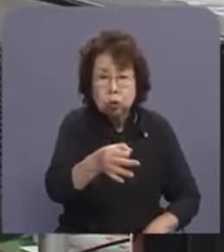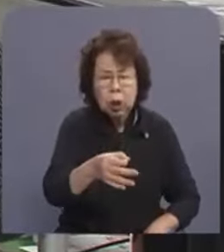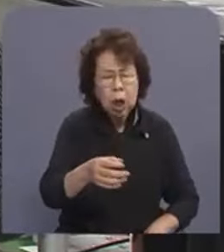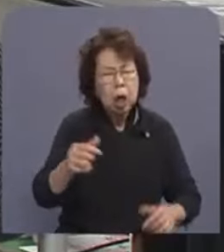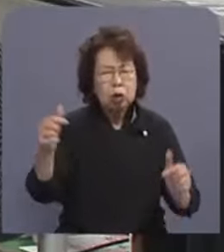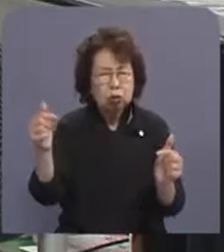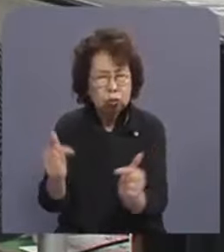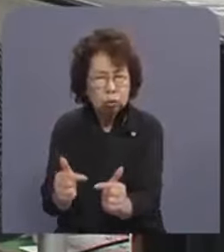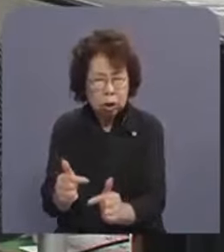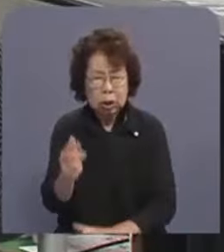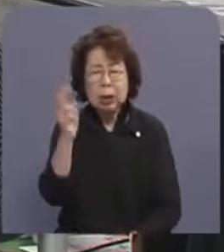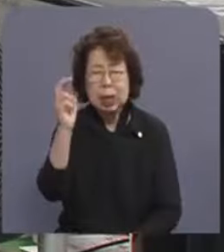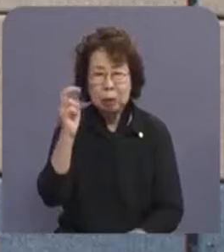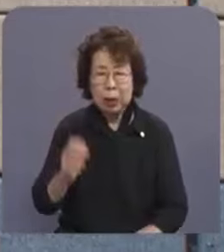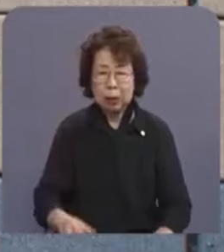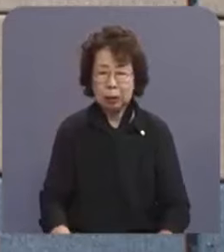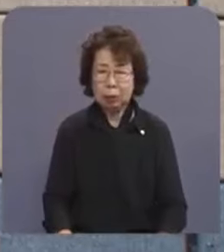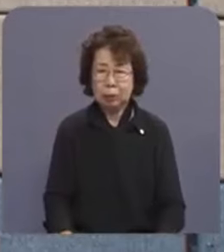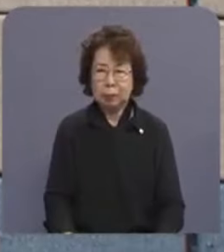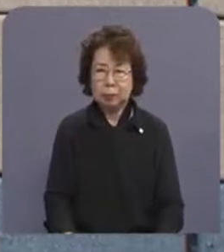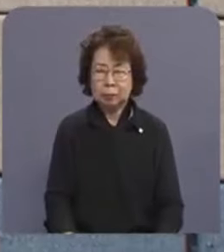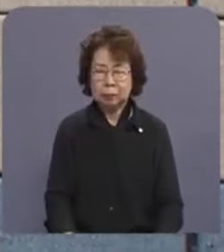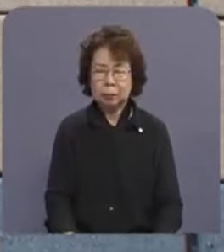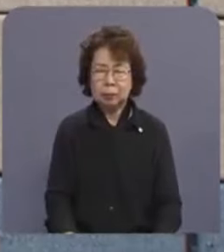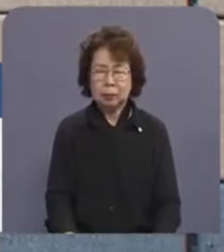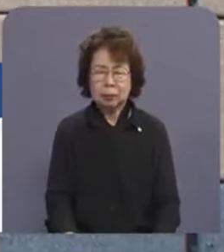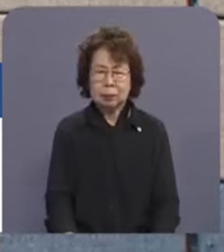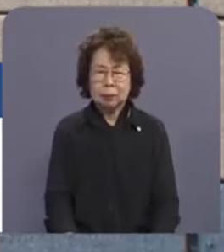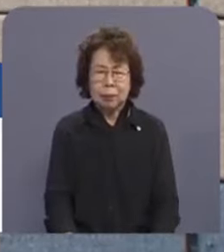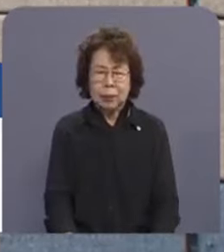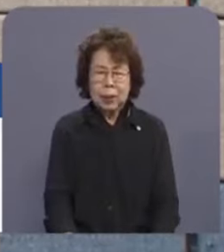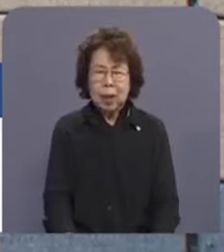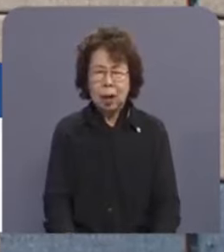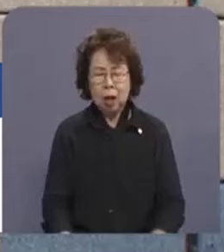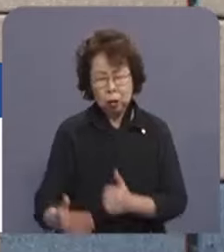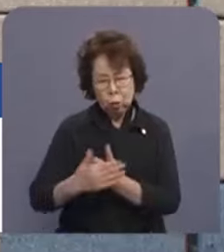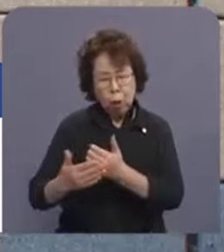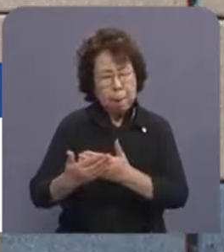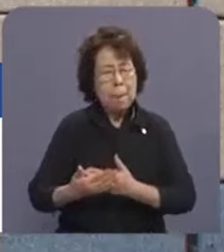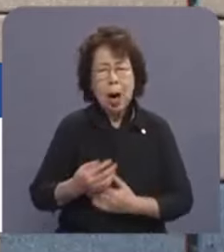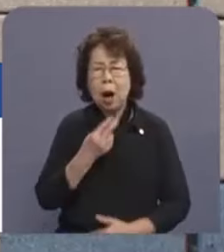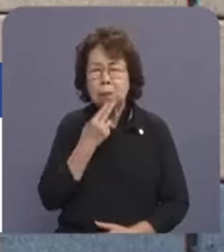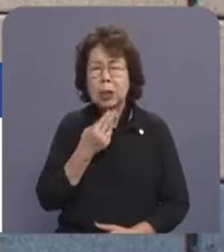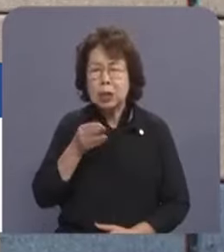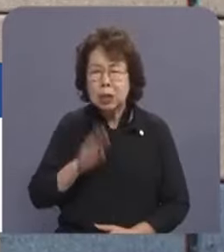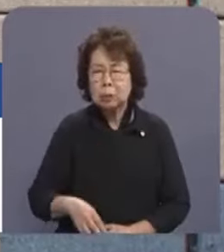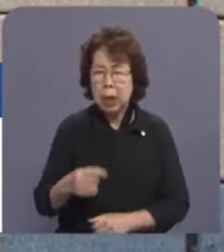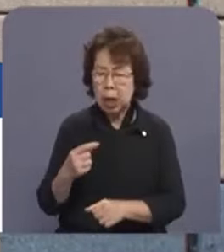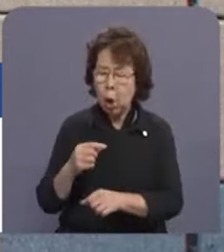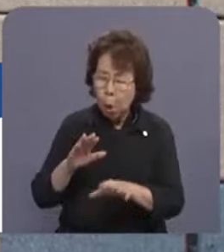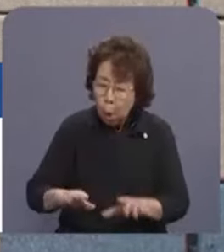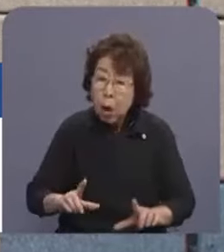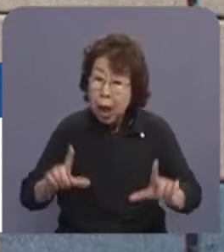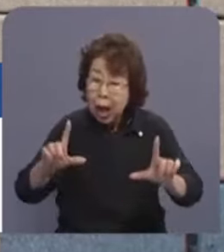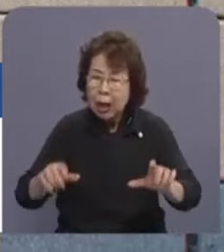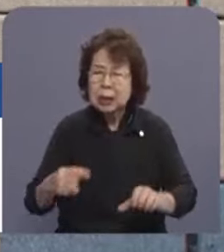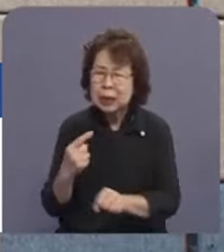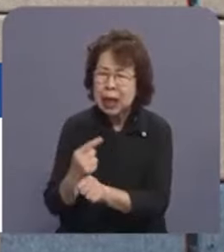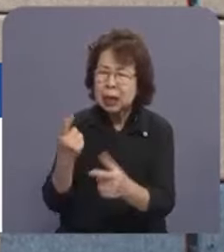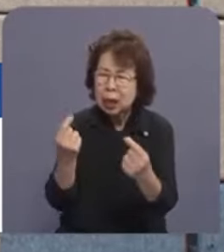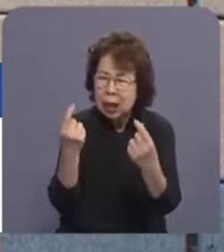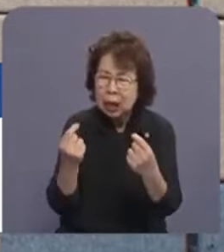가능성도 있습니다지 않다하더라도 저희는 와은으로 발행의